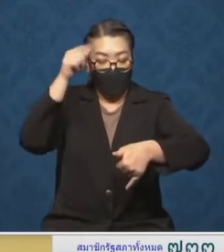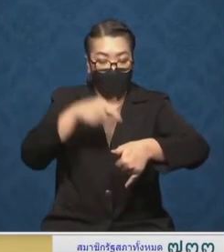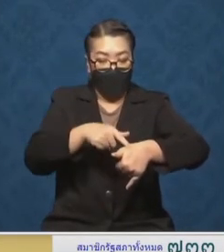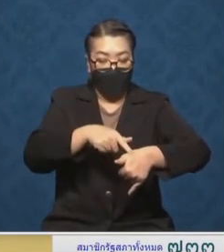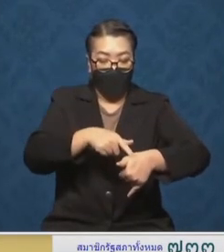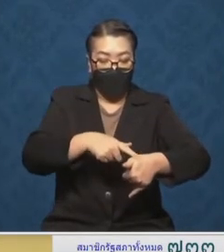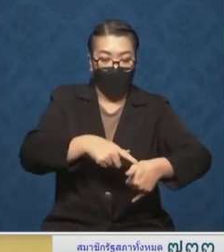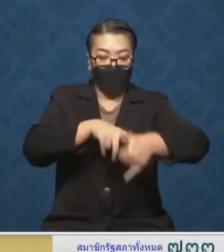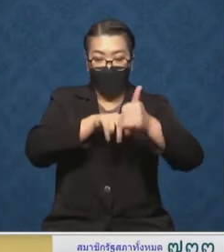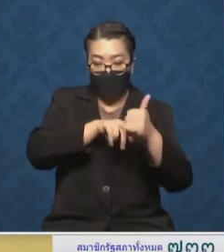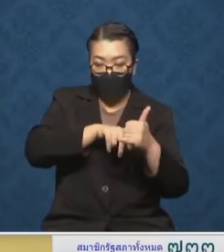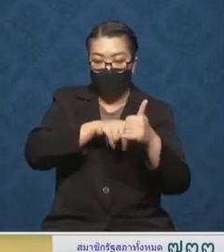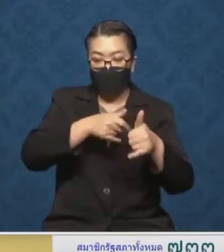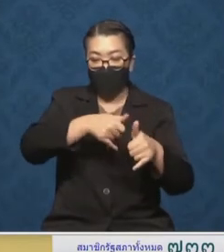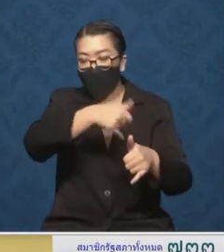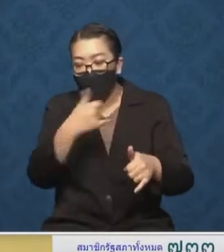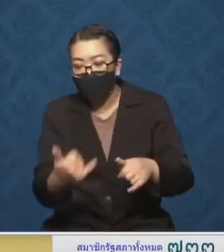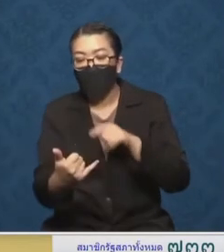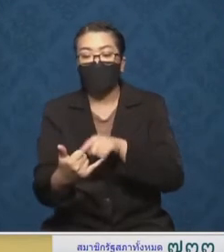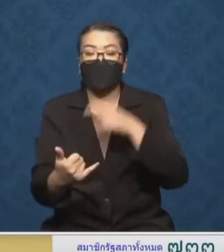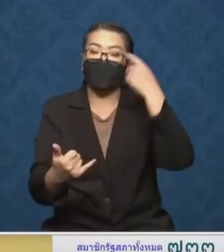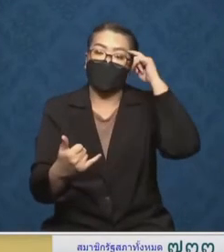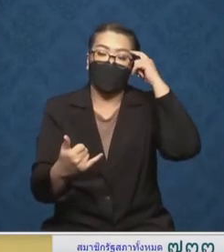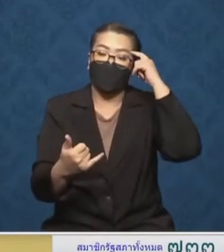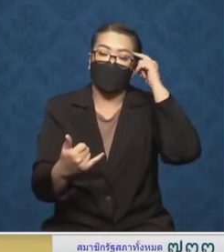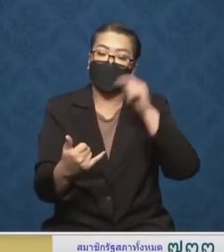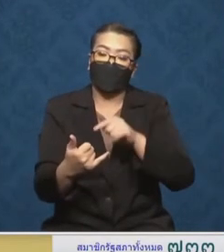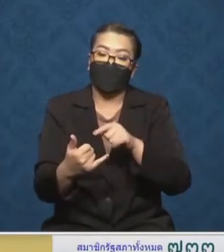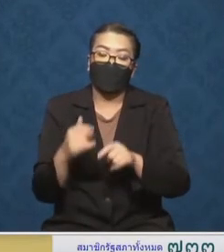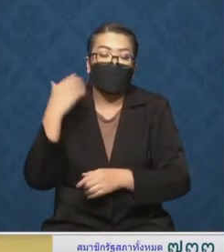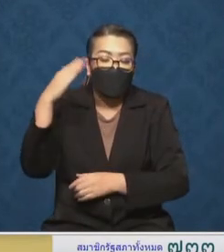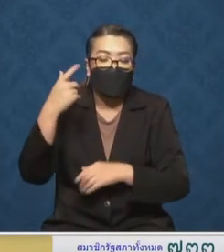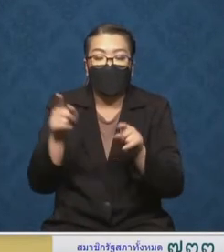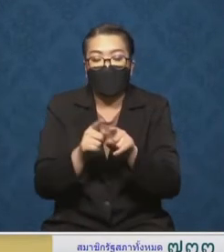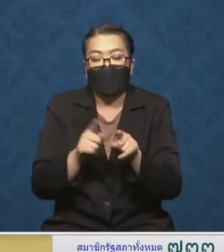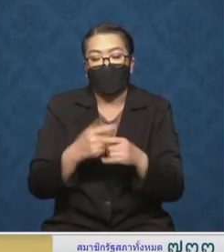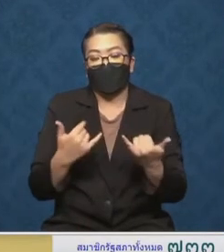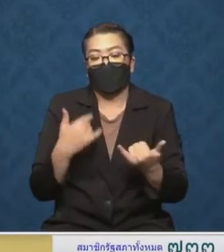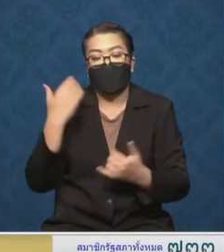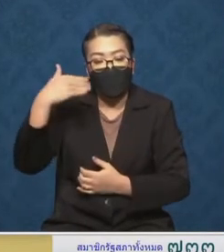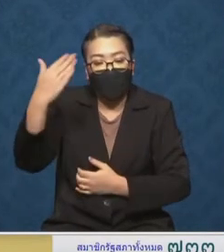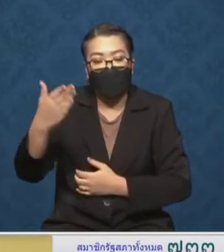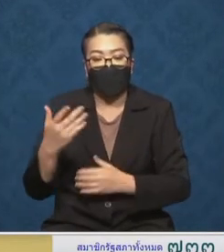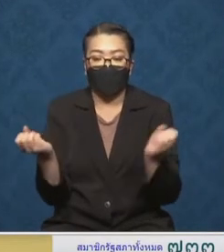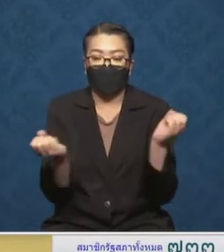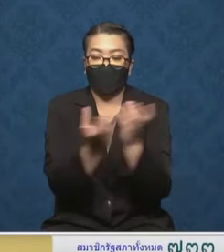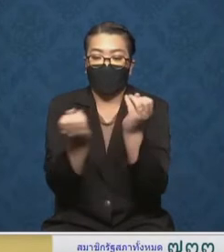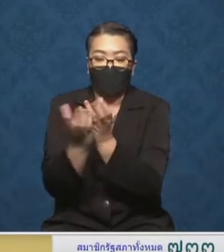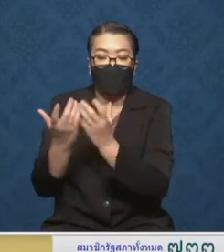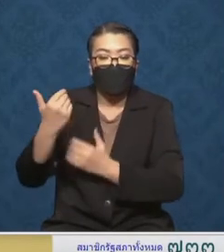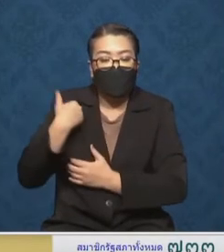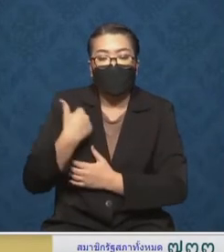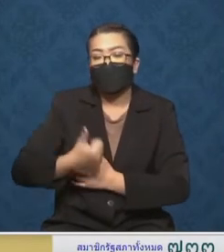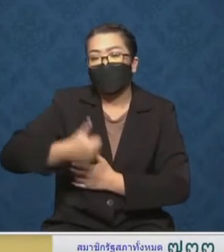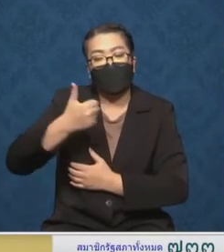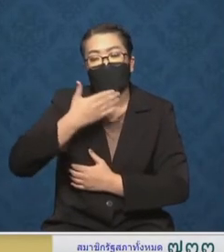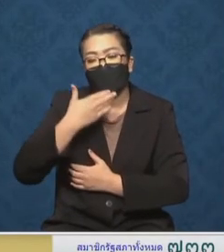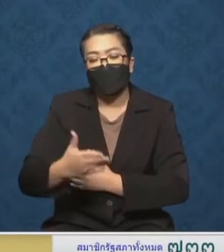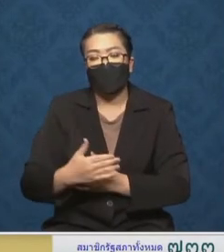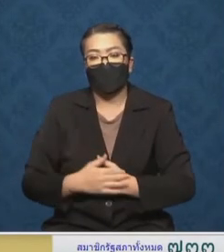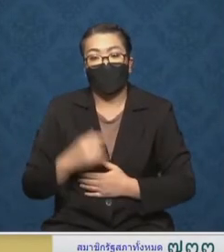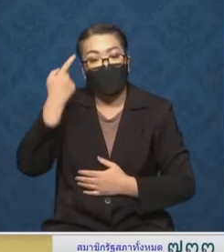ก็จะไม่สามารถหลุดออกจากหลุมดำทางการเมืองนี้ได้และสังคมไทยที่เรารักก็คงจะไม่